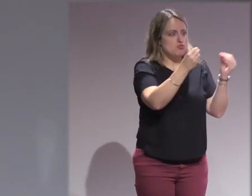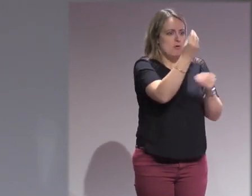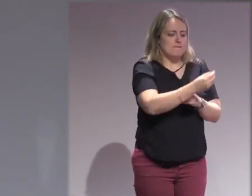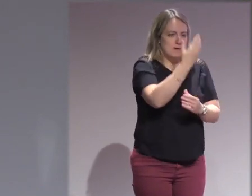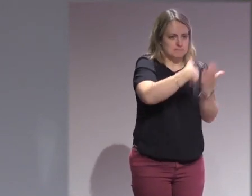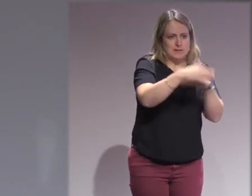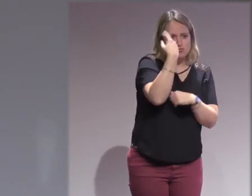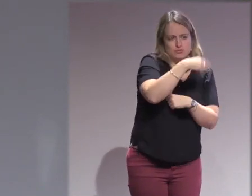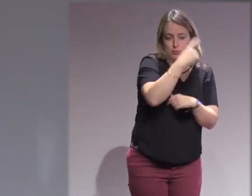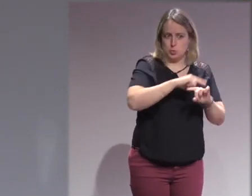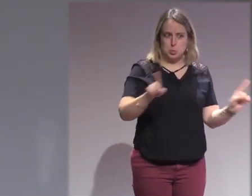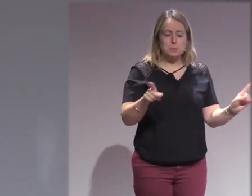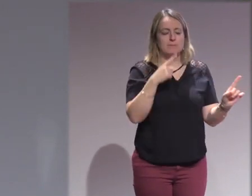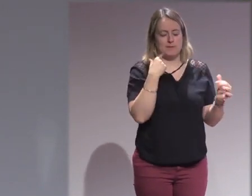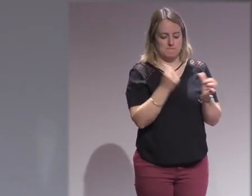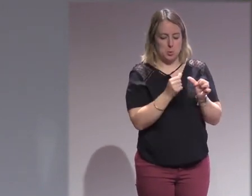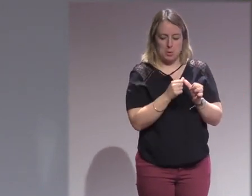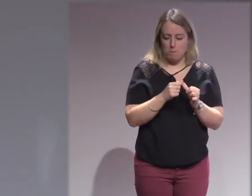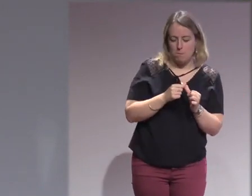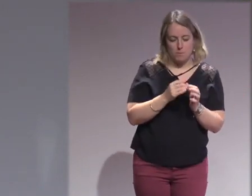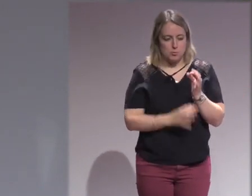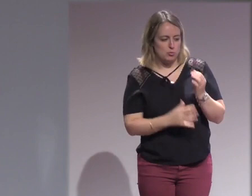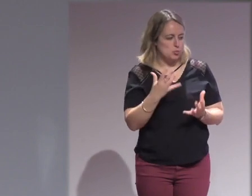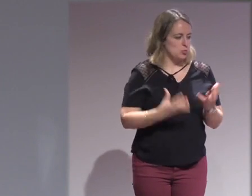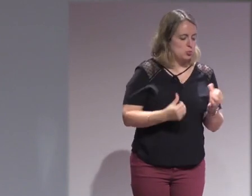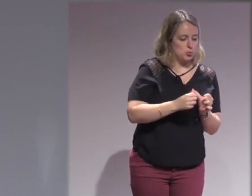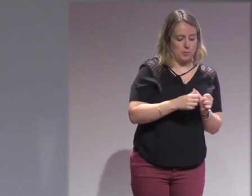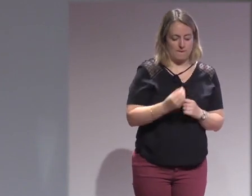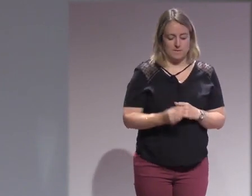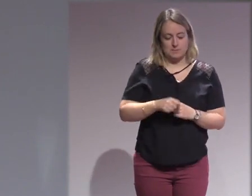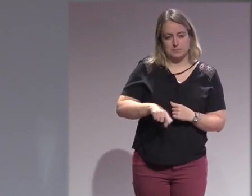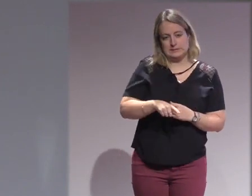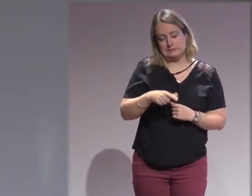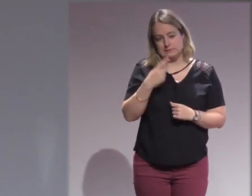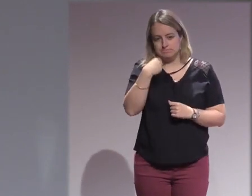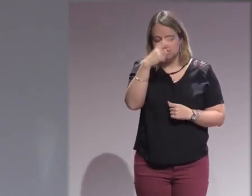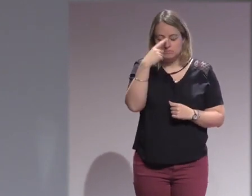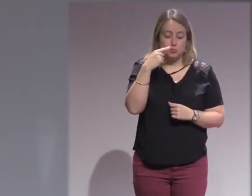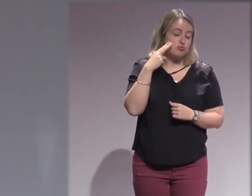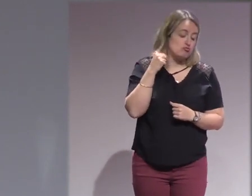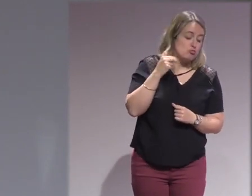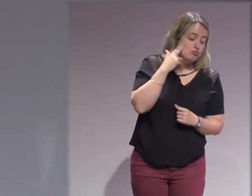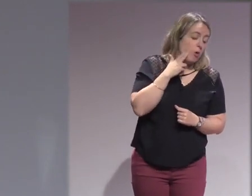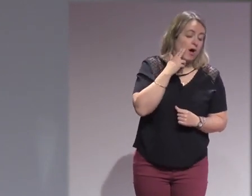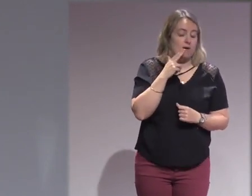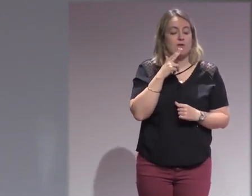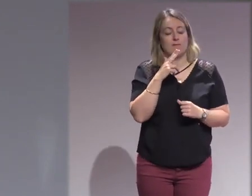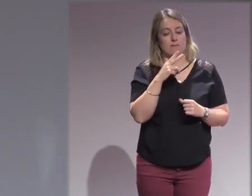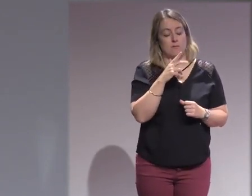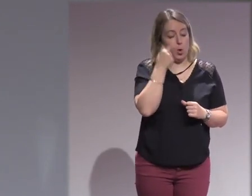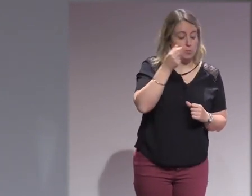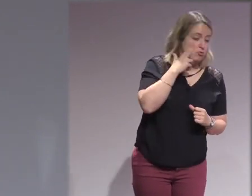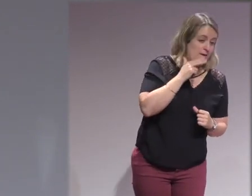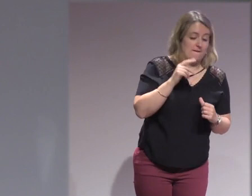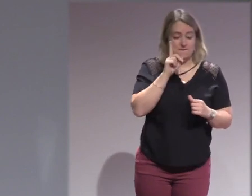moment-là, c'est d'envoyer ces enfants, de métis, donc noirs, hommes noirs, femmes blanches, dans